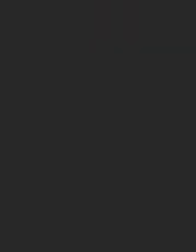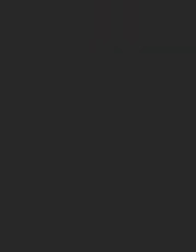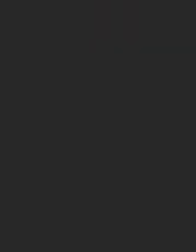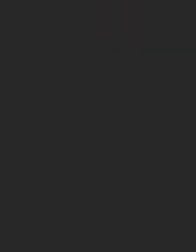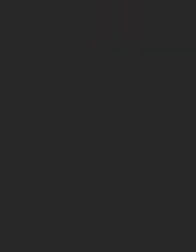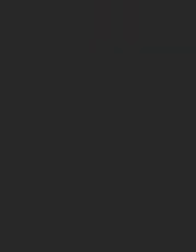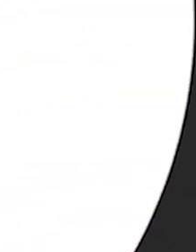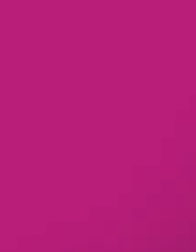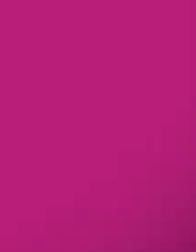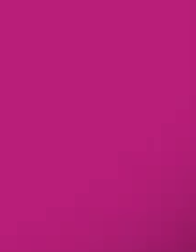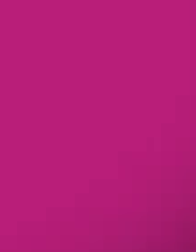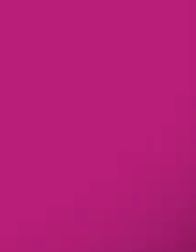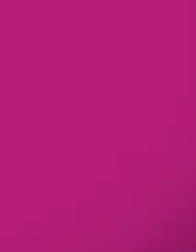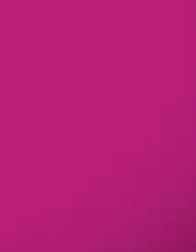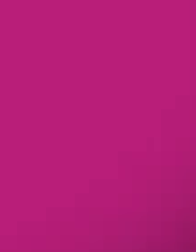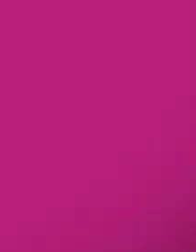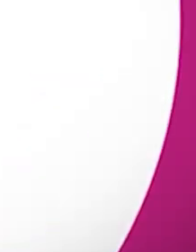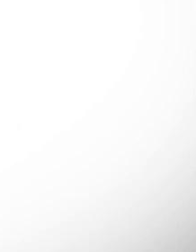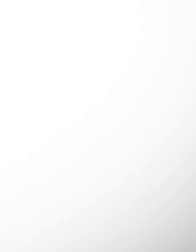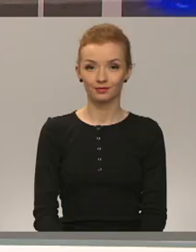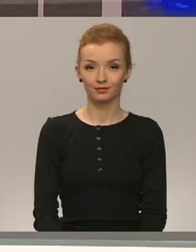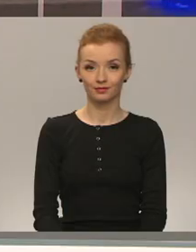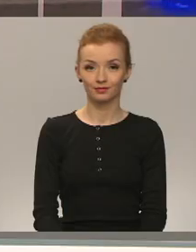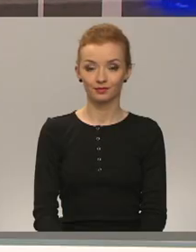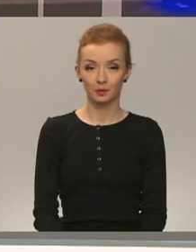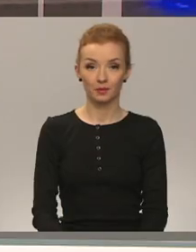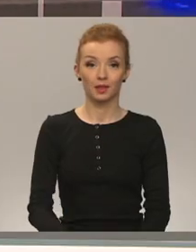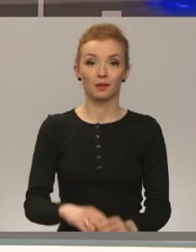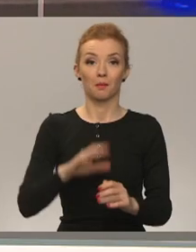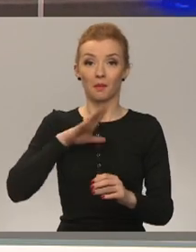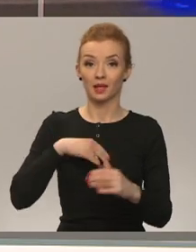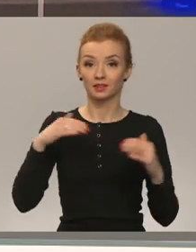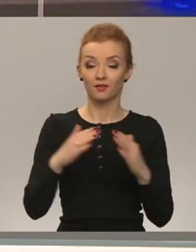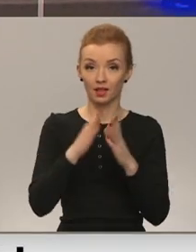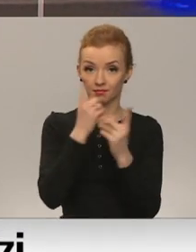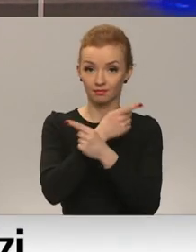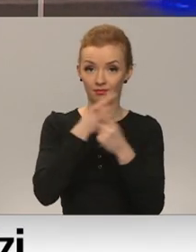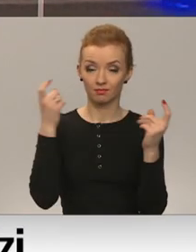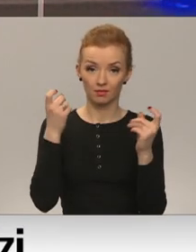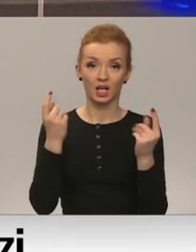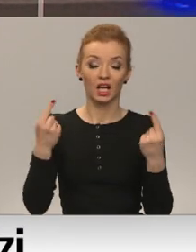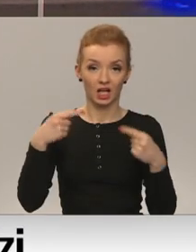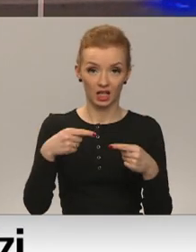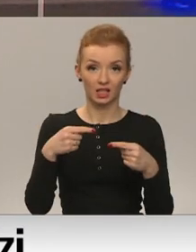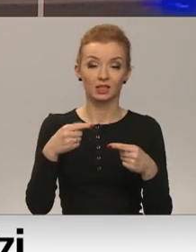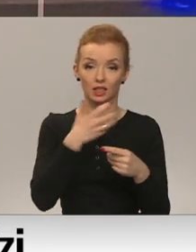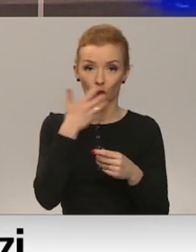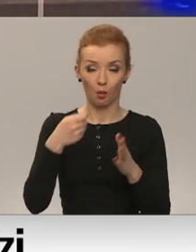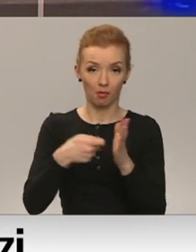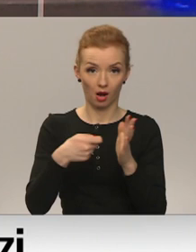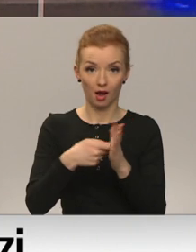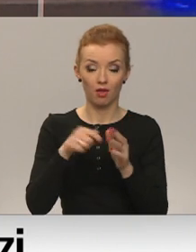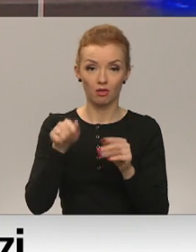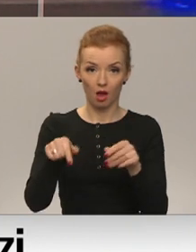Re, viss ēters ir te! Tūlīt pēc svētkiem izsludināsim enerģētikas krīzi siltumapgādē. Šādu